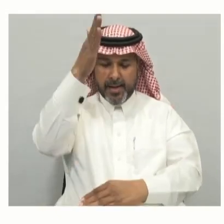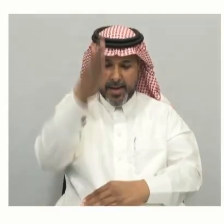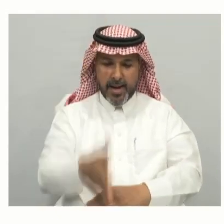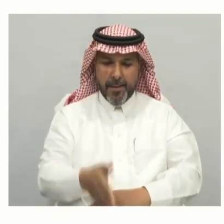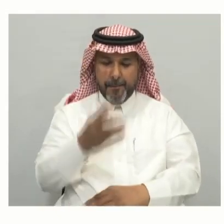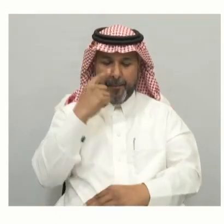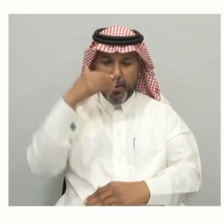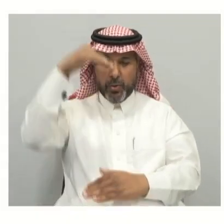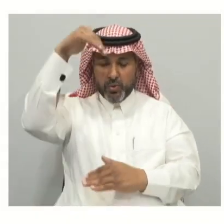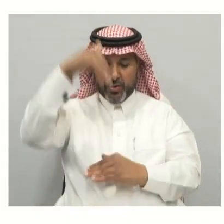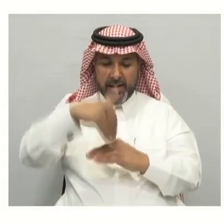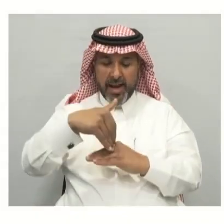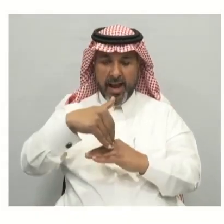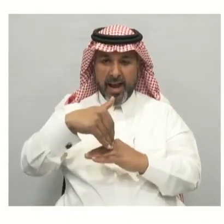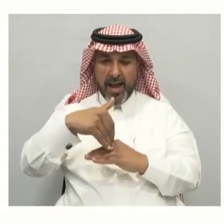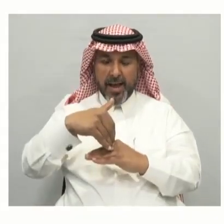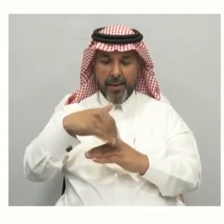المحور الافقي